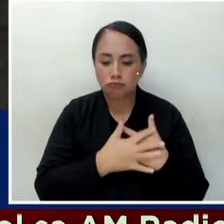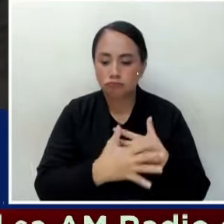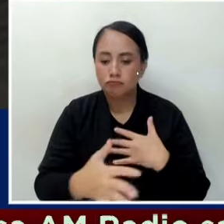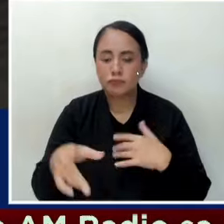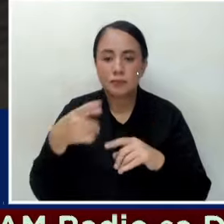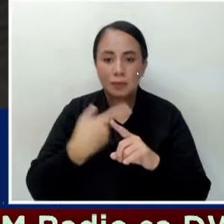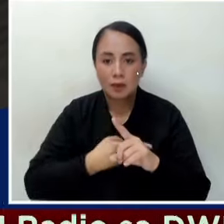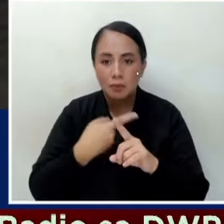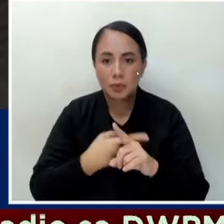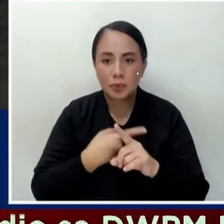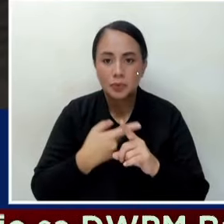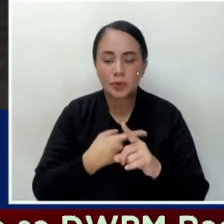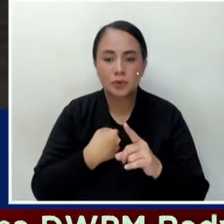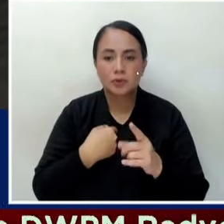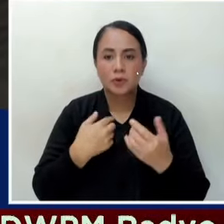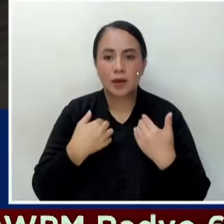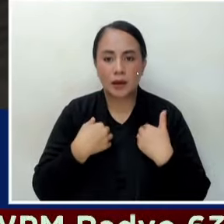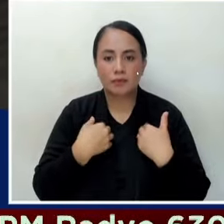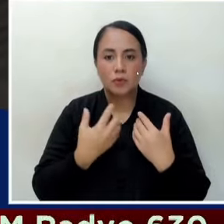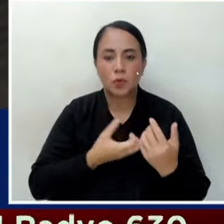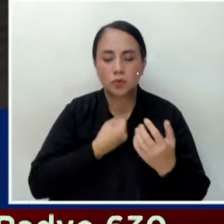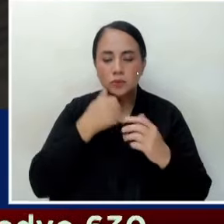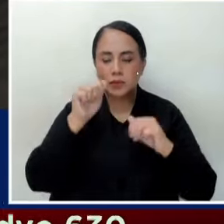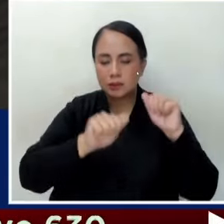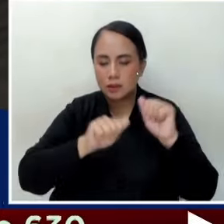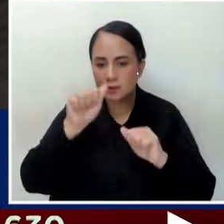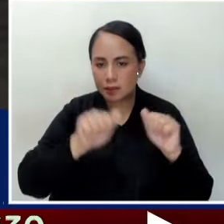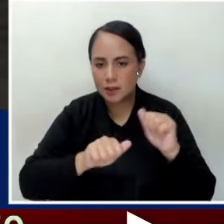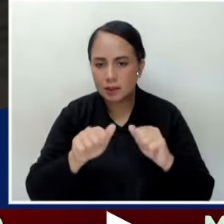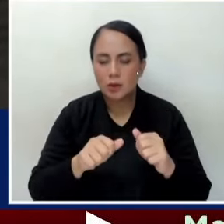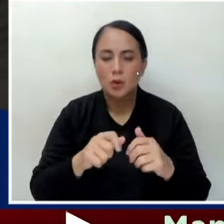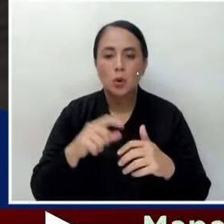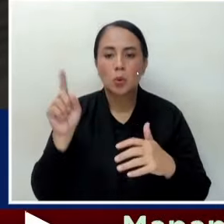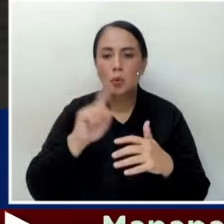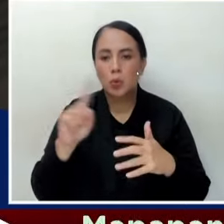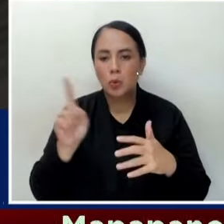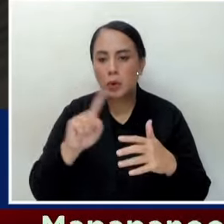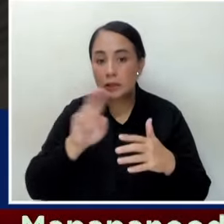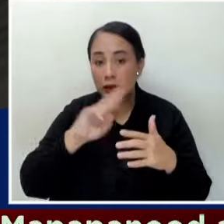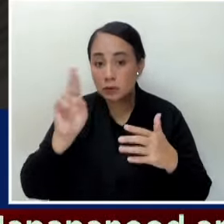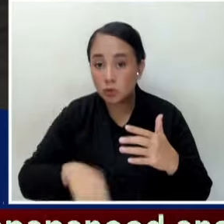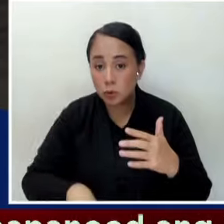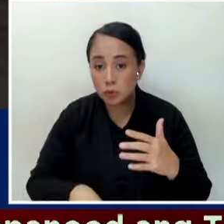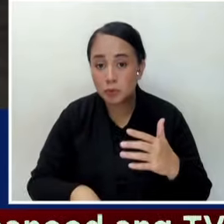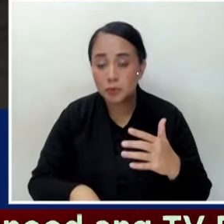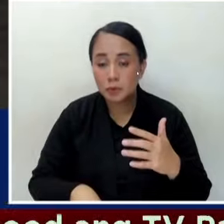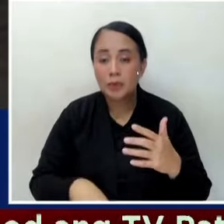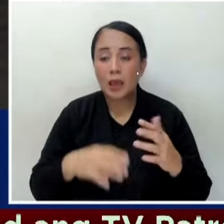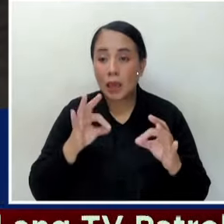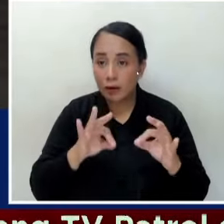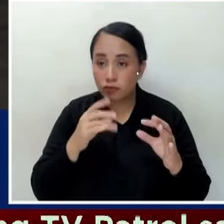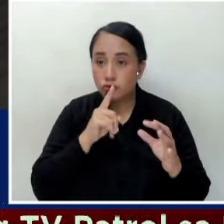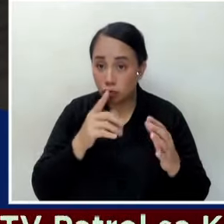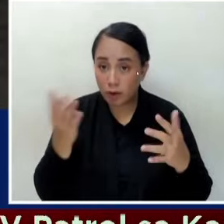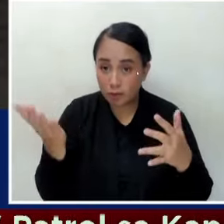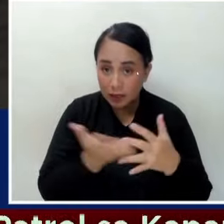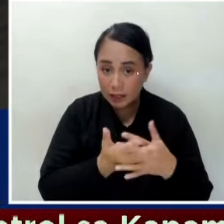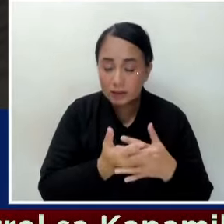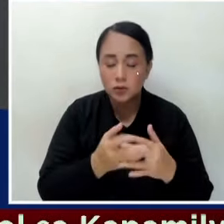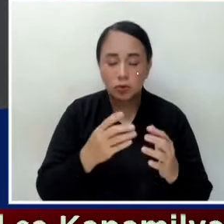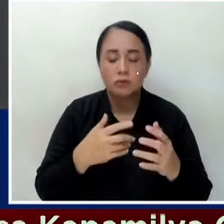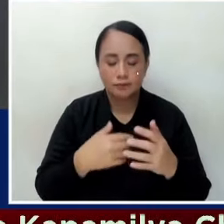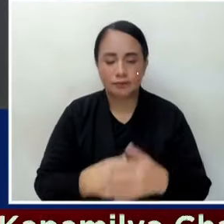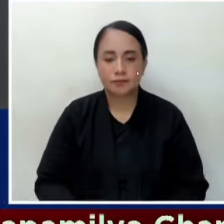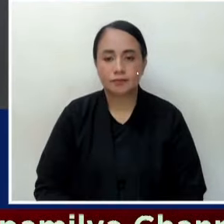ay maglalabas din tayo ng assessment at kung ano man ang kahinat na niyan kung may kaso talaga at isasampa namin yung